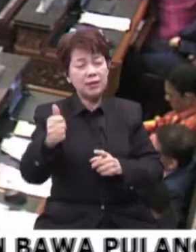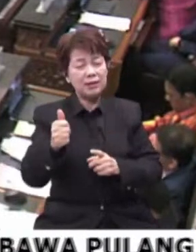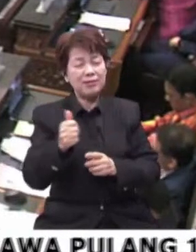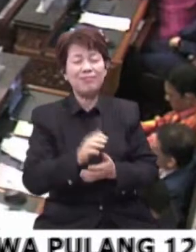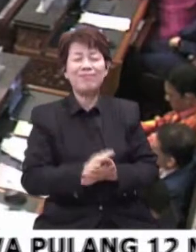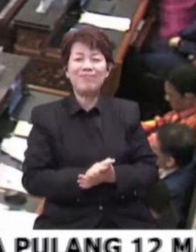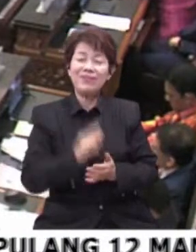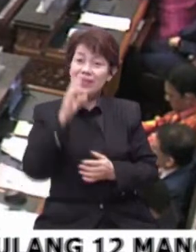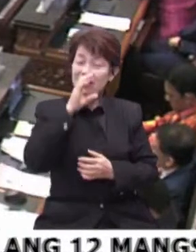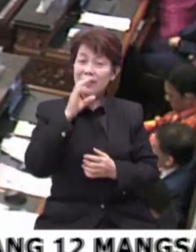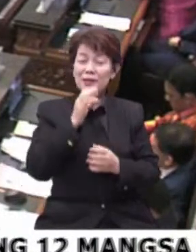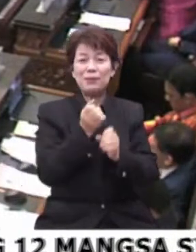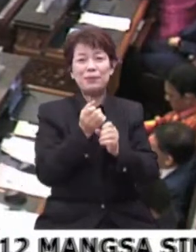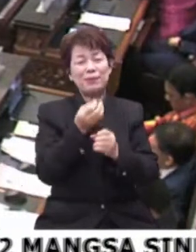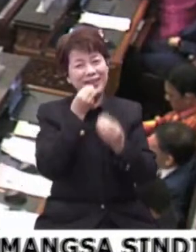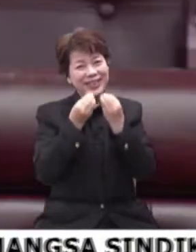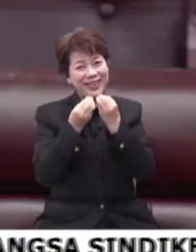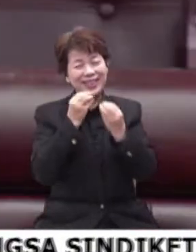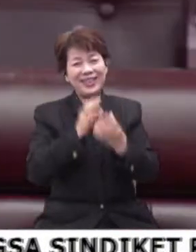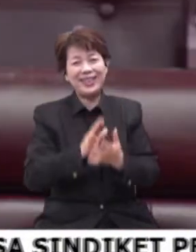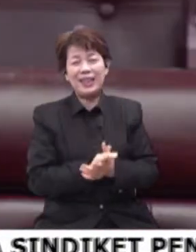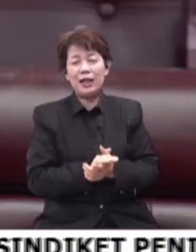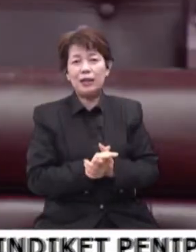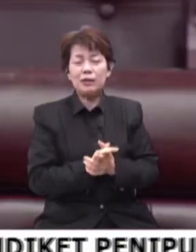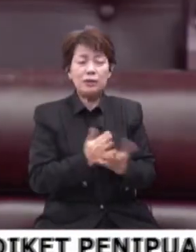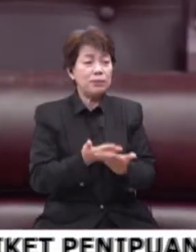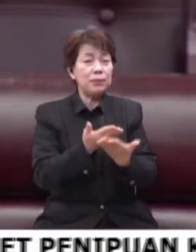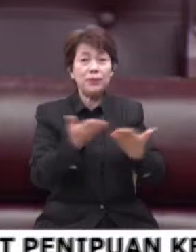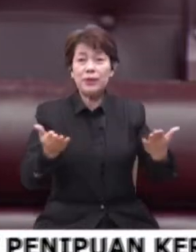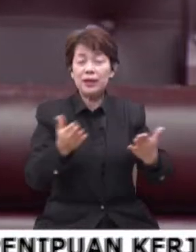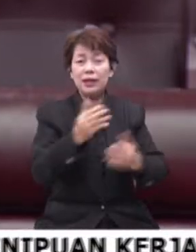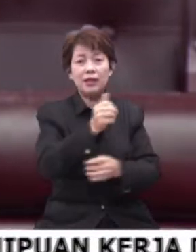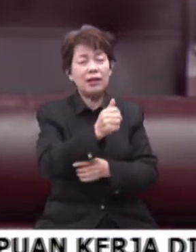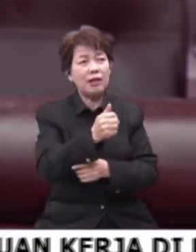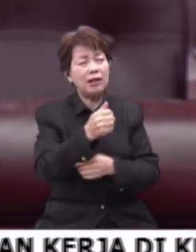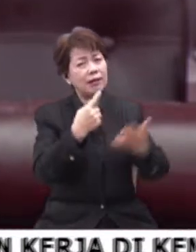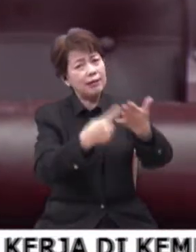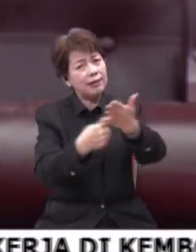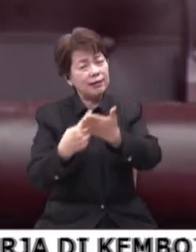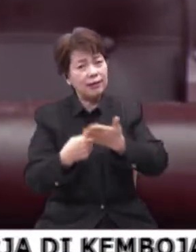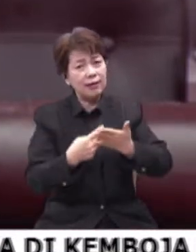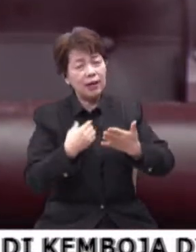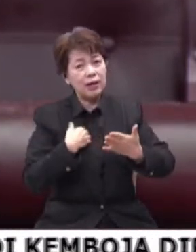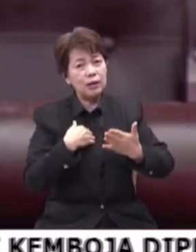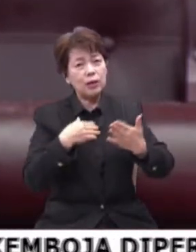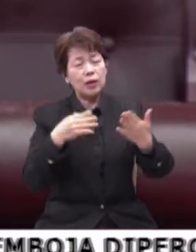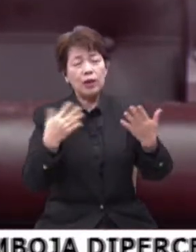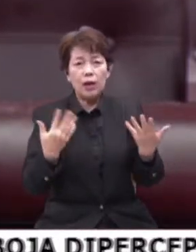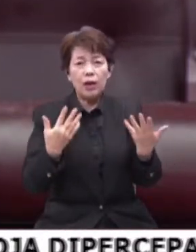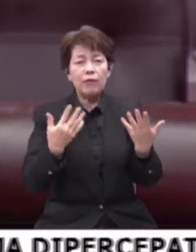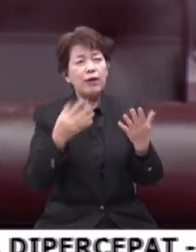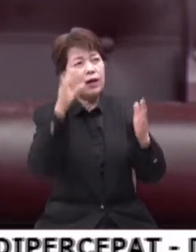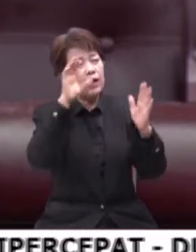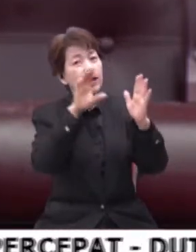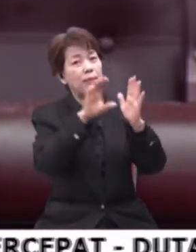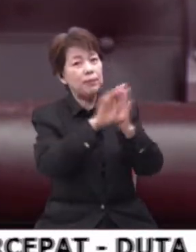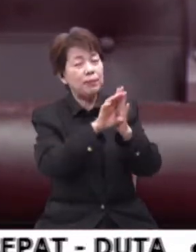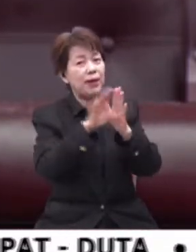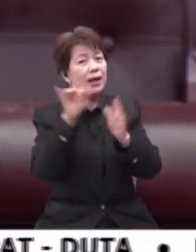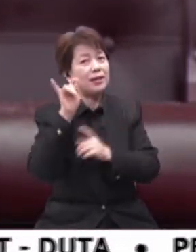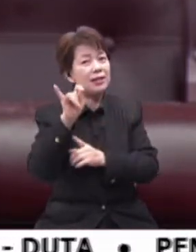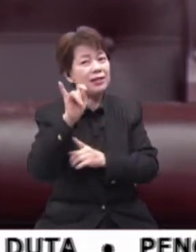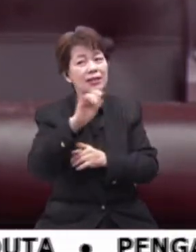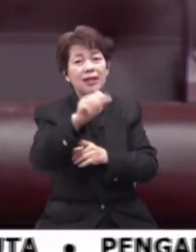makanan jadi di sini mereka kadang-kadang ya kita sudah jumpa karena tengok gambar keteksi lain